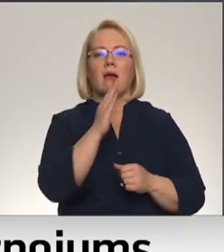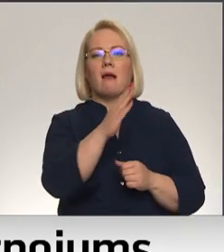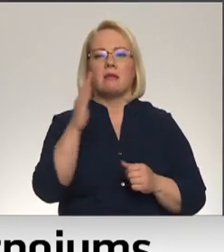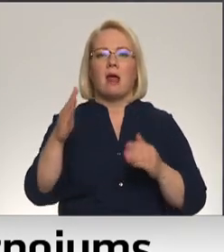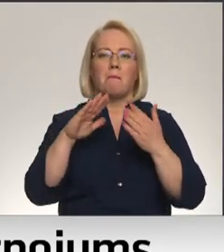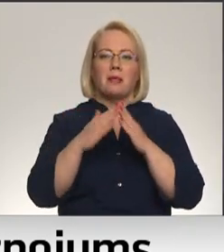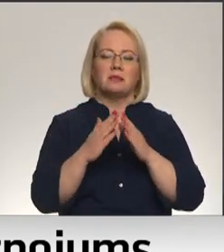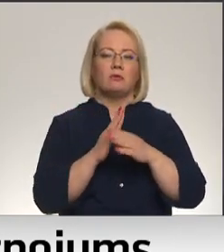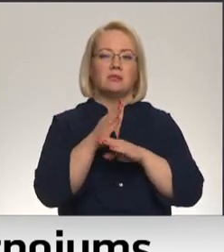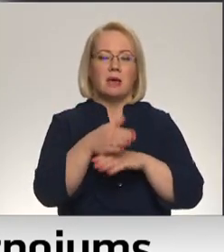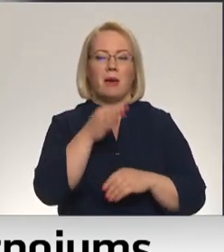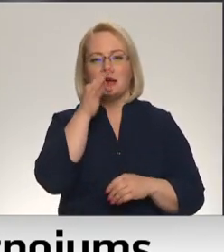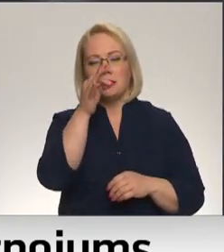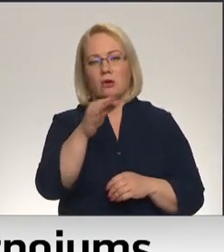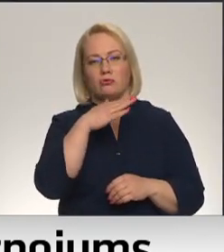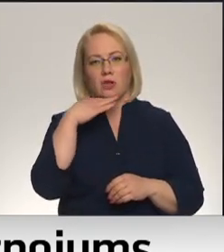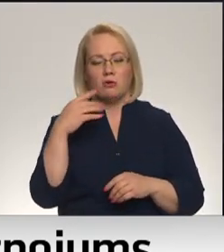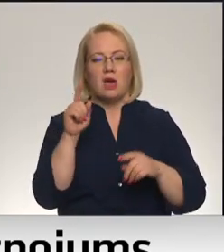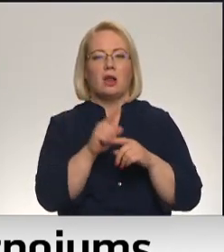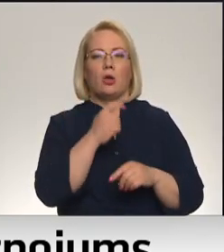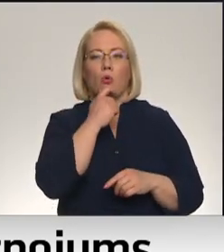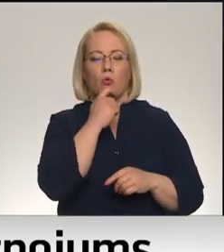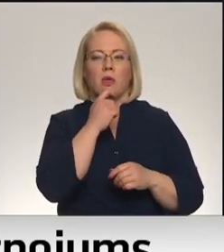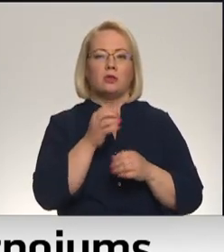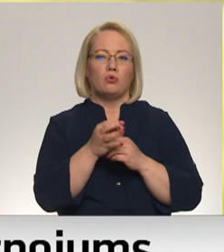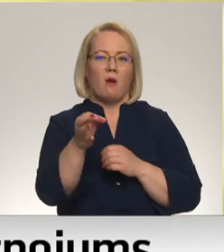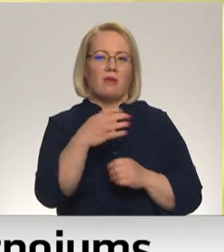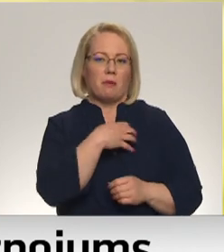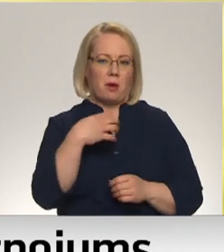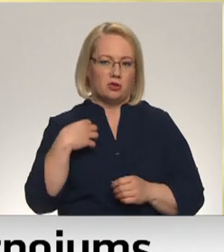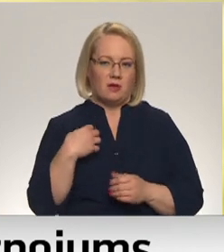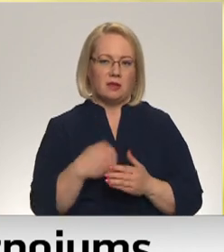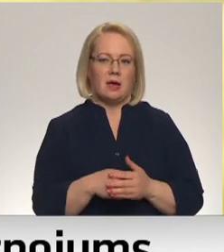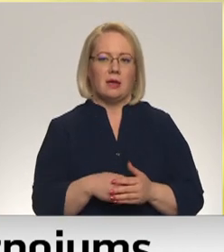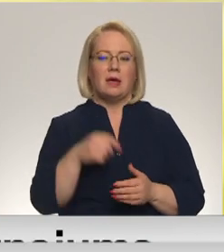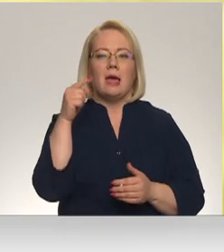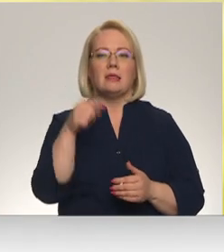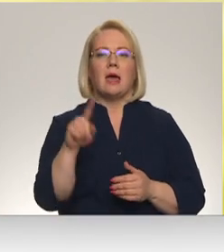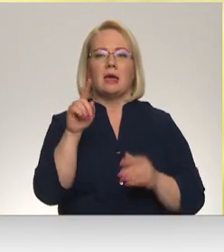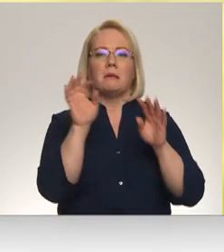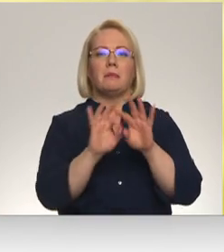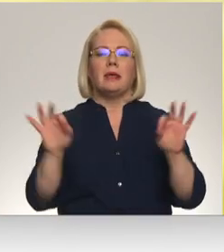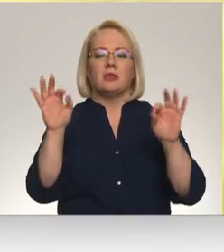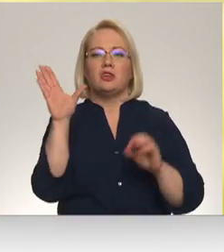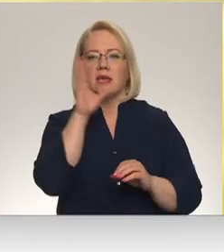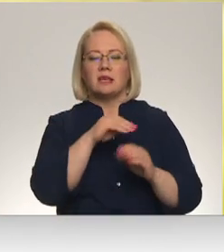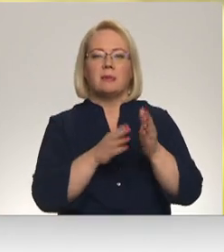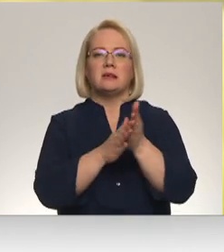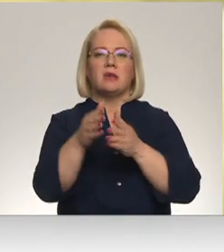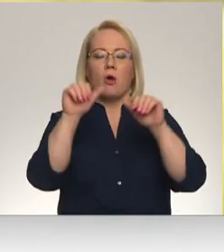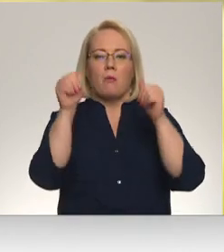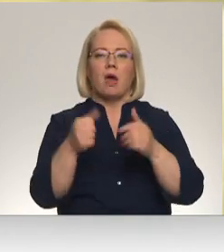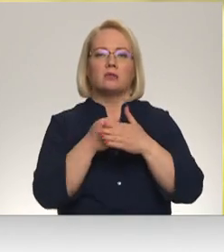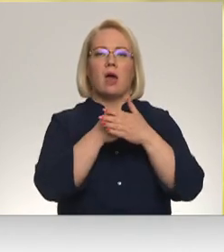pilsētā un ciemā, izteikuši vairāki, tostarp Gulbenes noda pašvaldība. Šī ir brīnišķīga iespēja caur mākslu